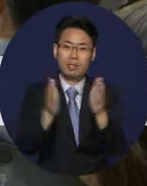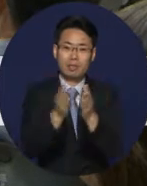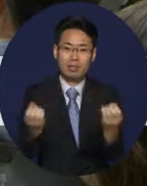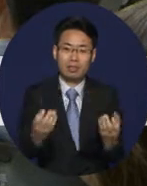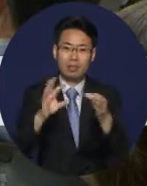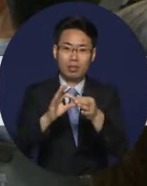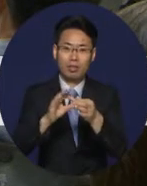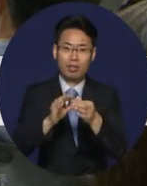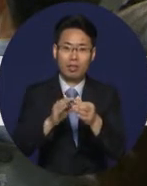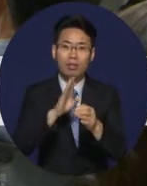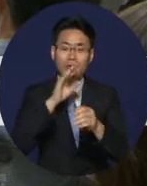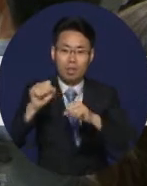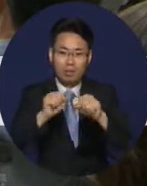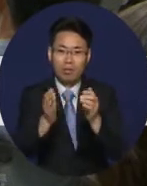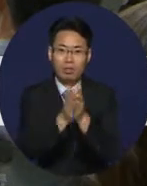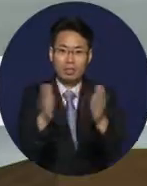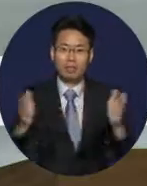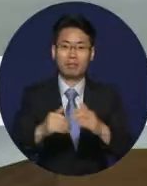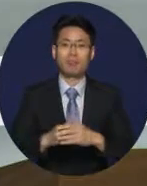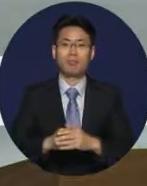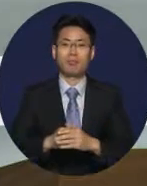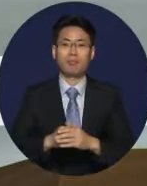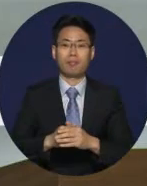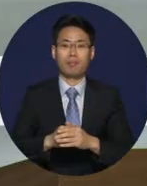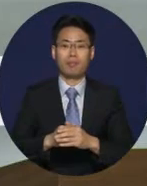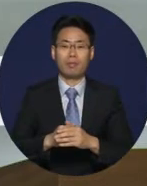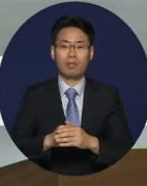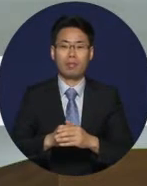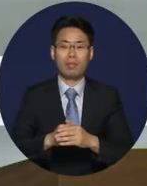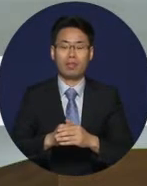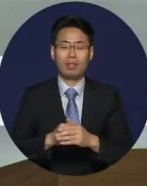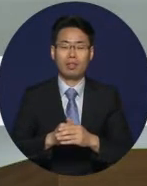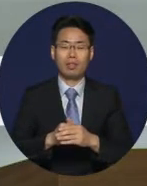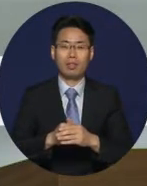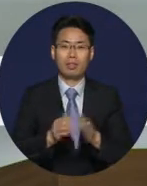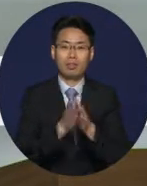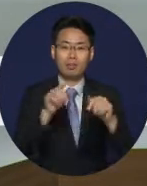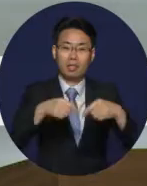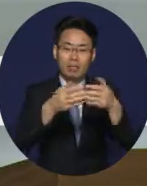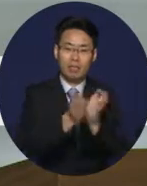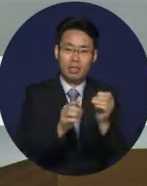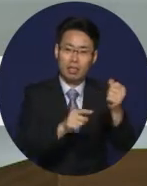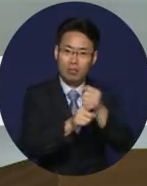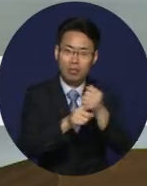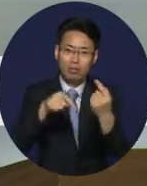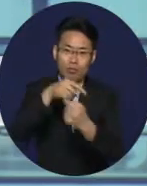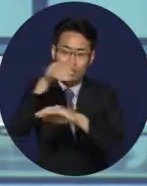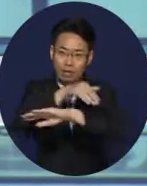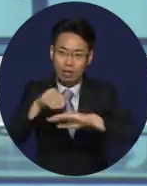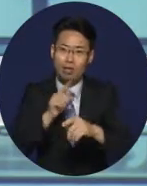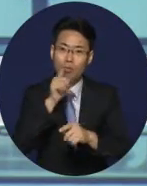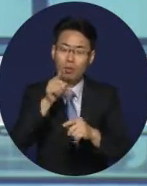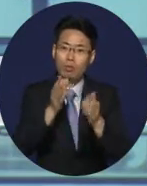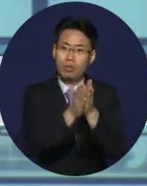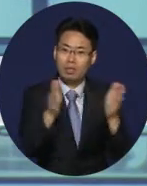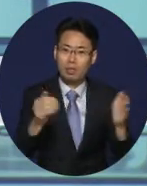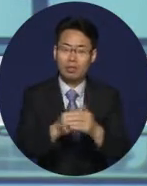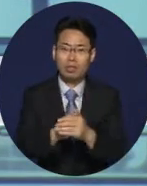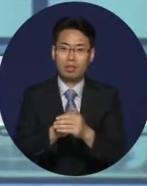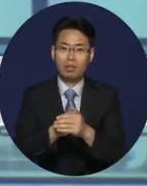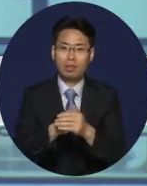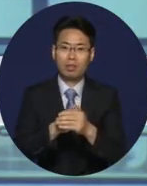통해 본격적인 활동을 시작하게 됐습니다. 이날 발대식은 시민참여단의 의미와 운영계획 보고를